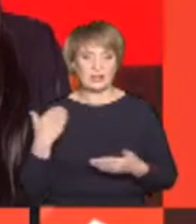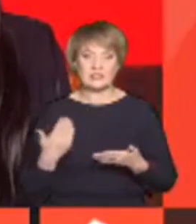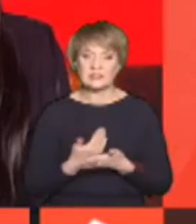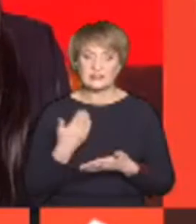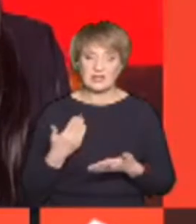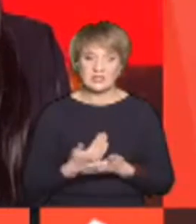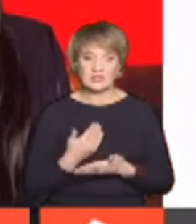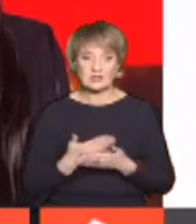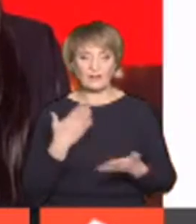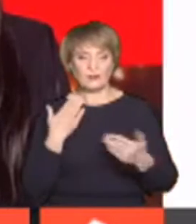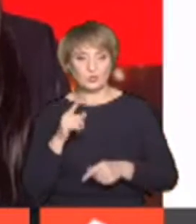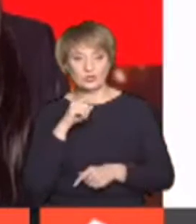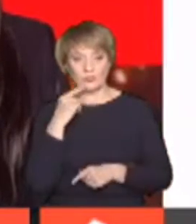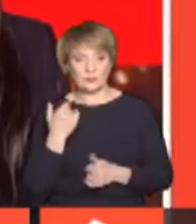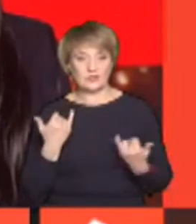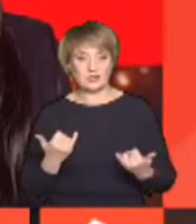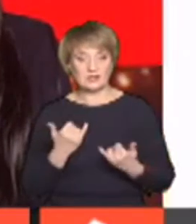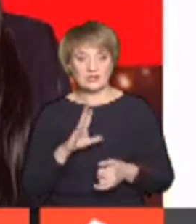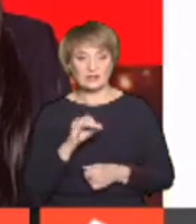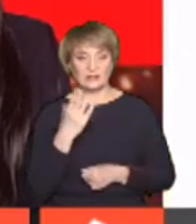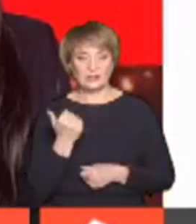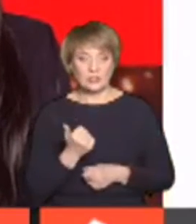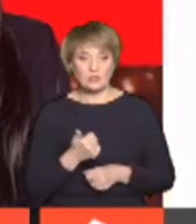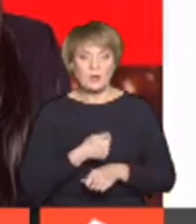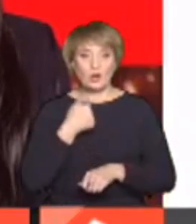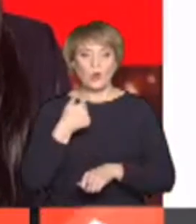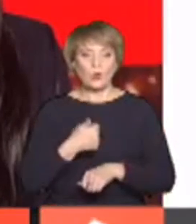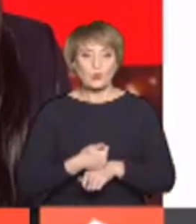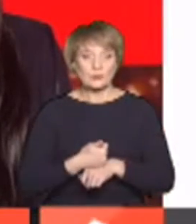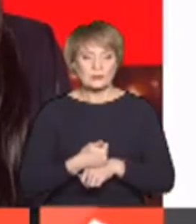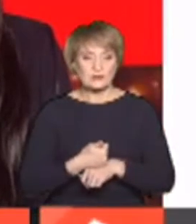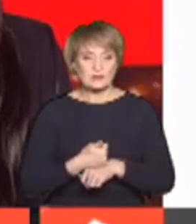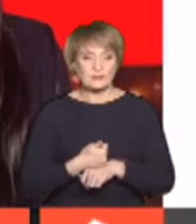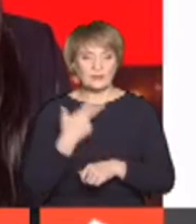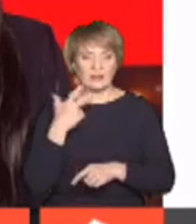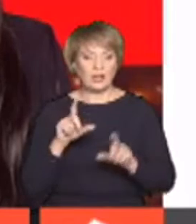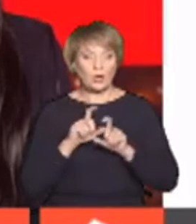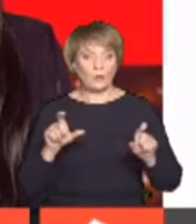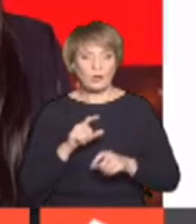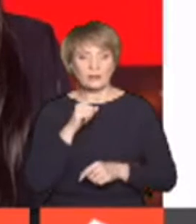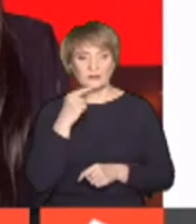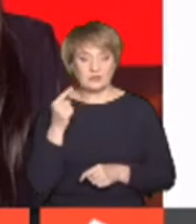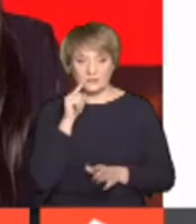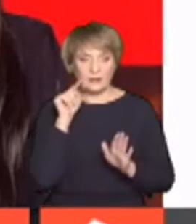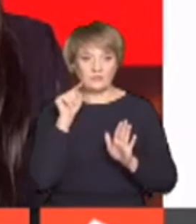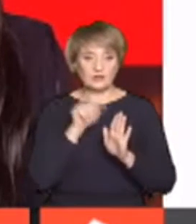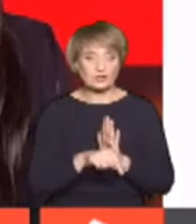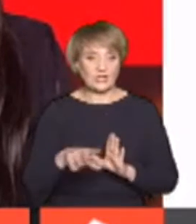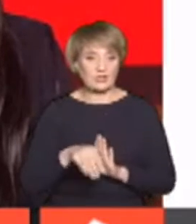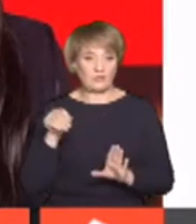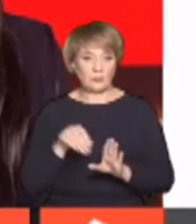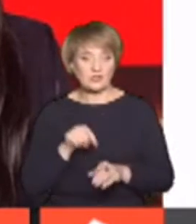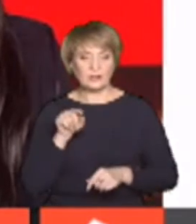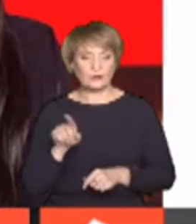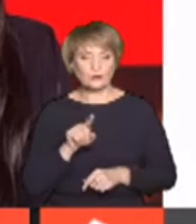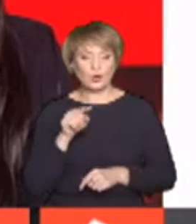відносно Росії. Зараз вон США ввело нові санкції, зокрема додало ще 103 компанії Росії за втручання у вибори. А те,